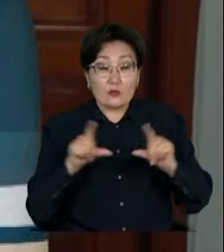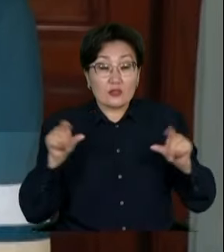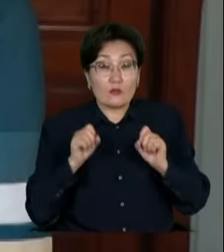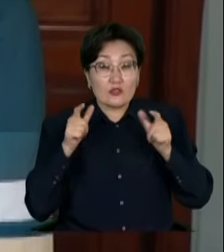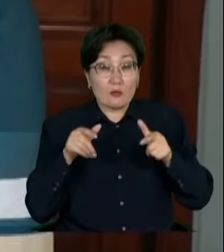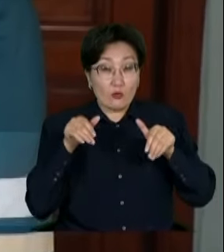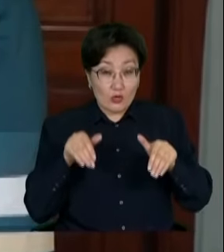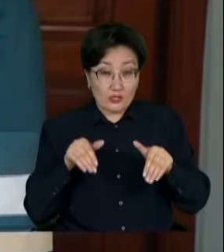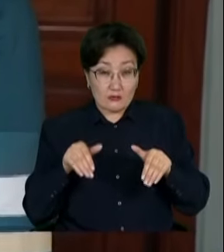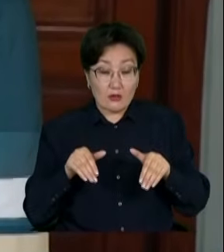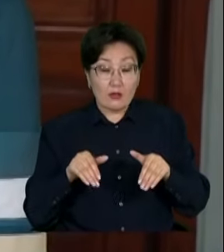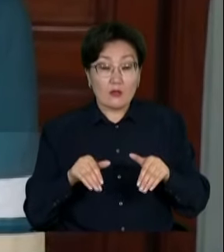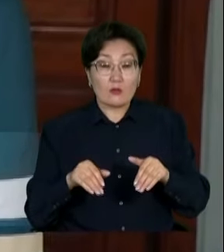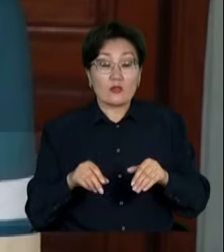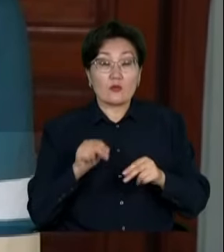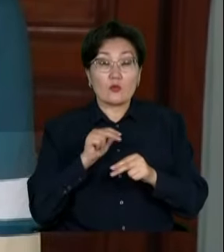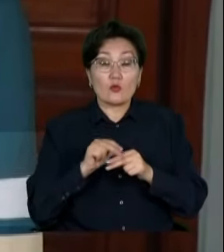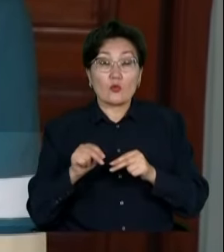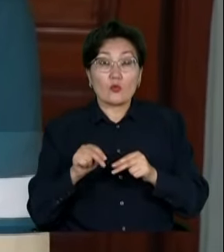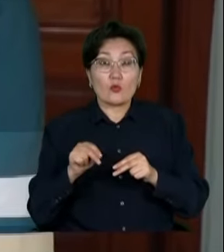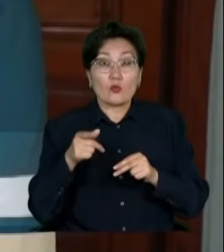поступил в колледж гуманитарно-технический.